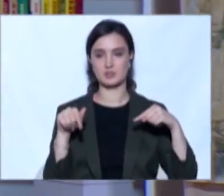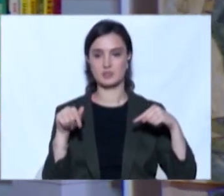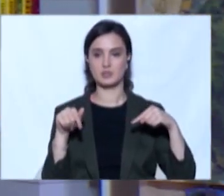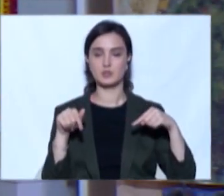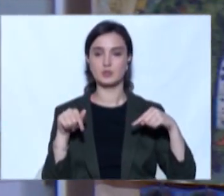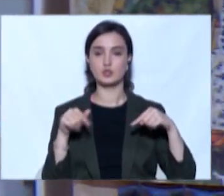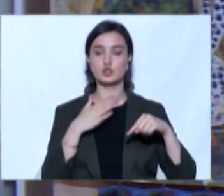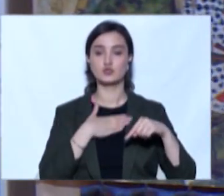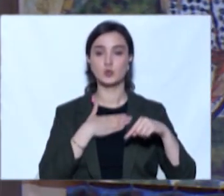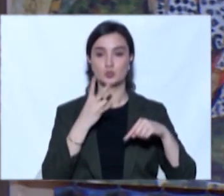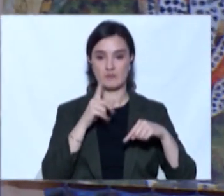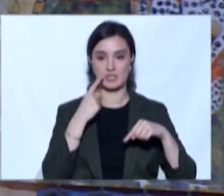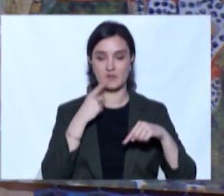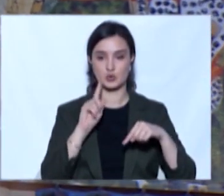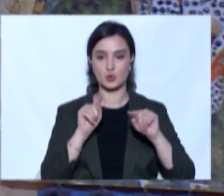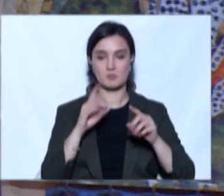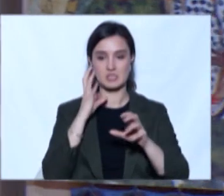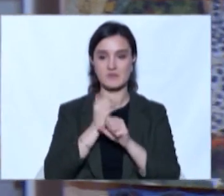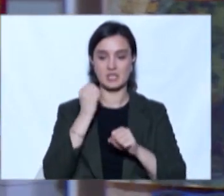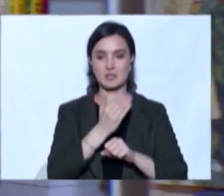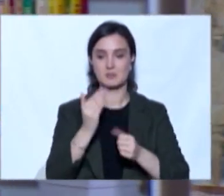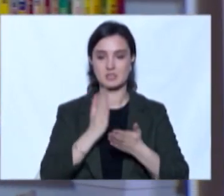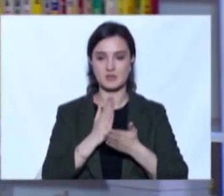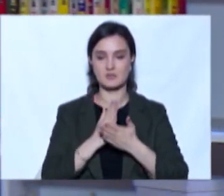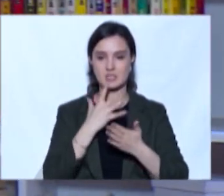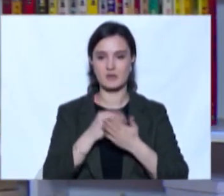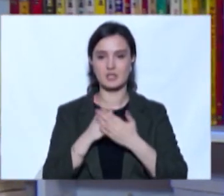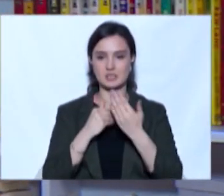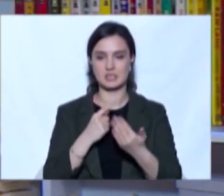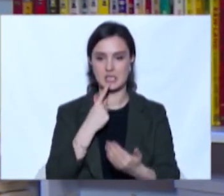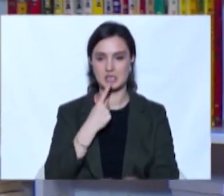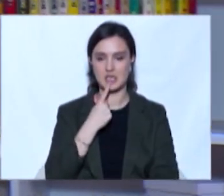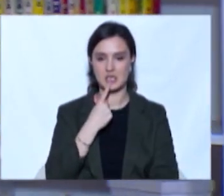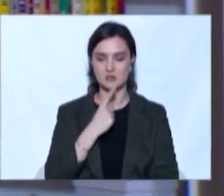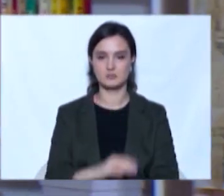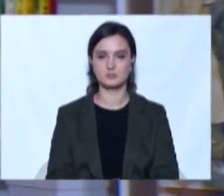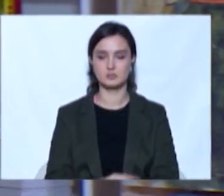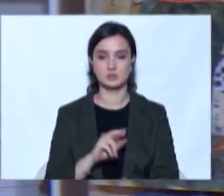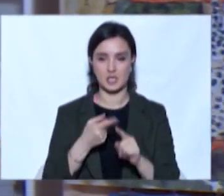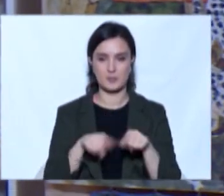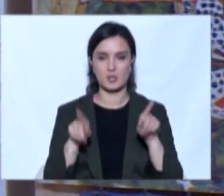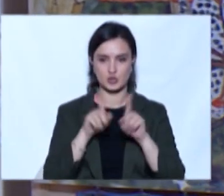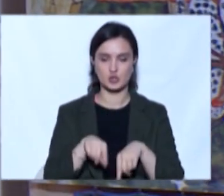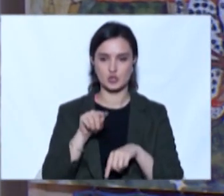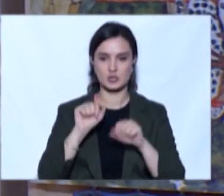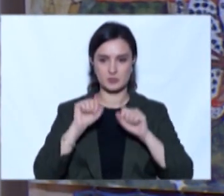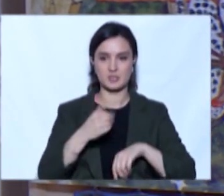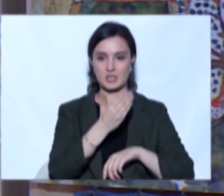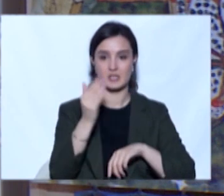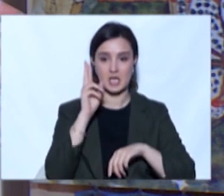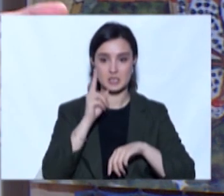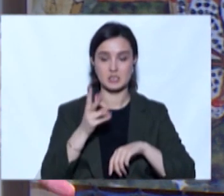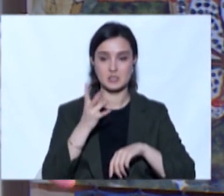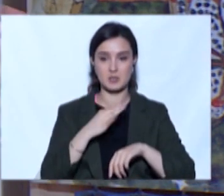ხო, ჩვენ უნდა ვთქვათ, რომ სვანებს გააჩნიათ თავიანთი ენა და ამაშიც ჩვენ შეიძლება თქვენ არ იცით,